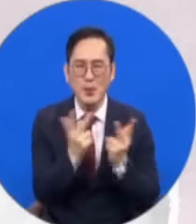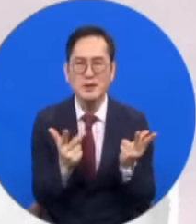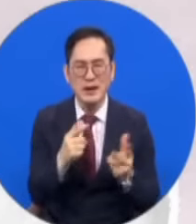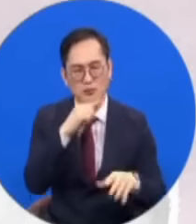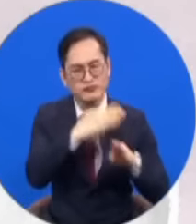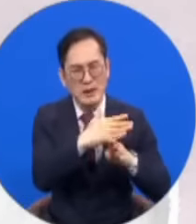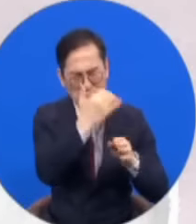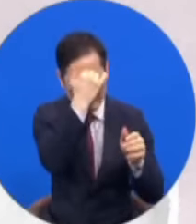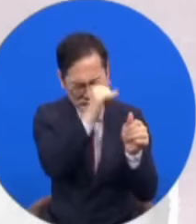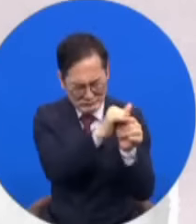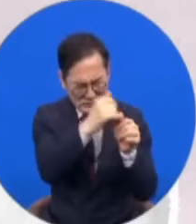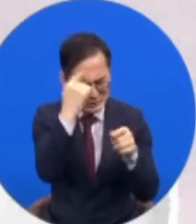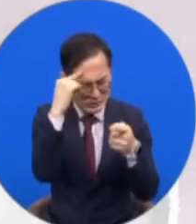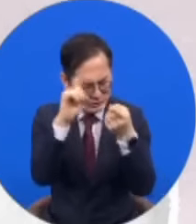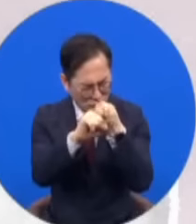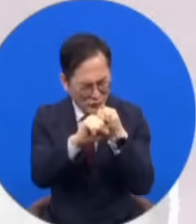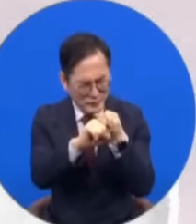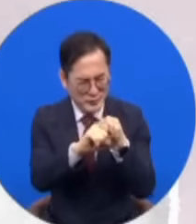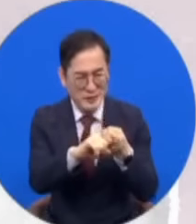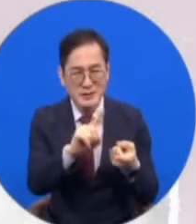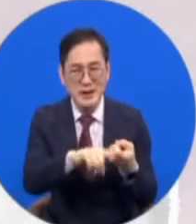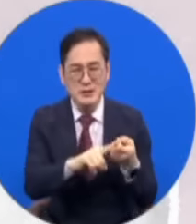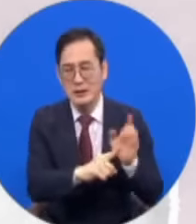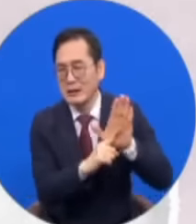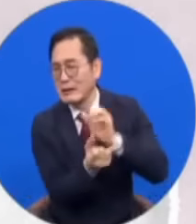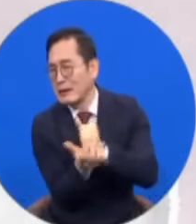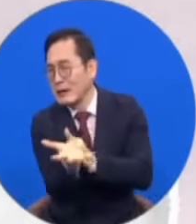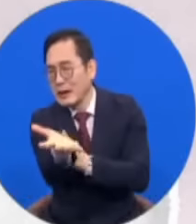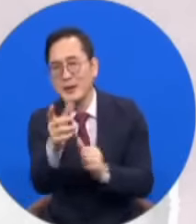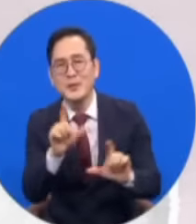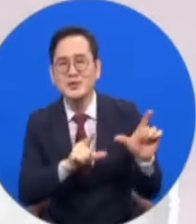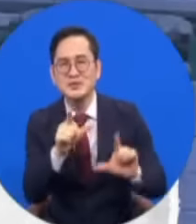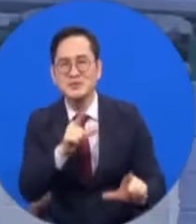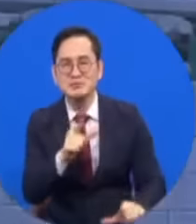이런 것들을 이제 전파하기 위한 자리를 좀 마련하고 있다 이렇게 봅니다. 예, 뜨거운 소식 함께하고 있습니다.